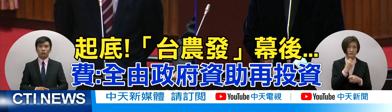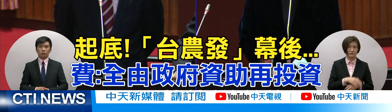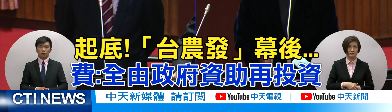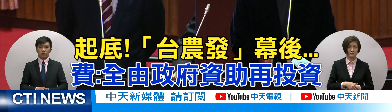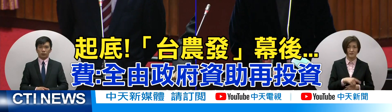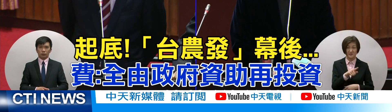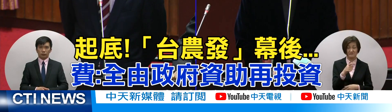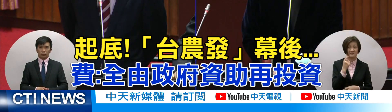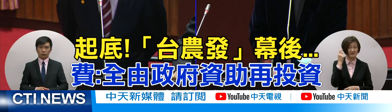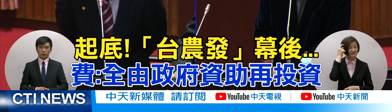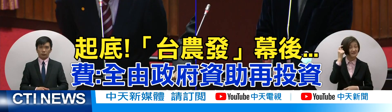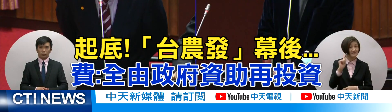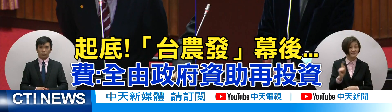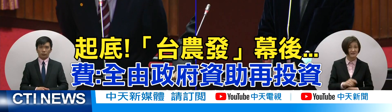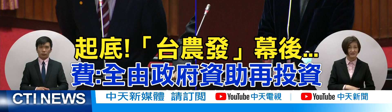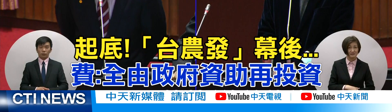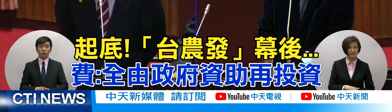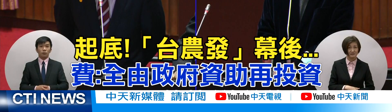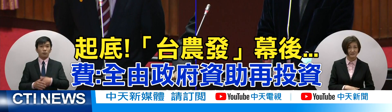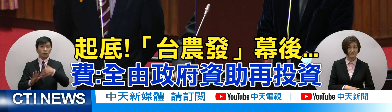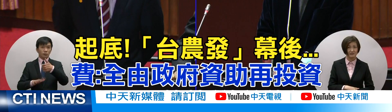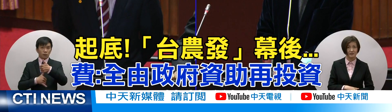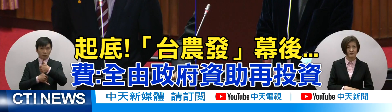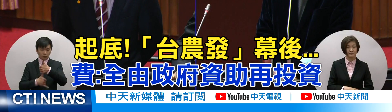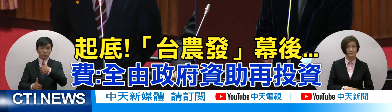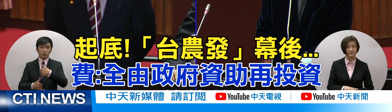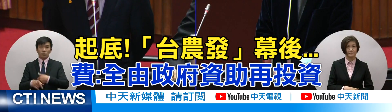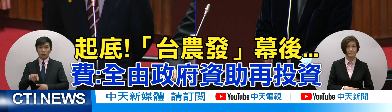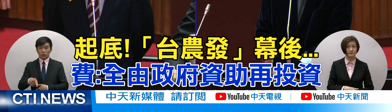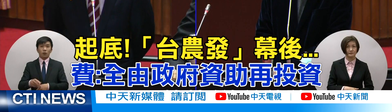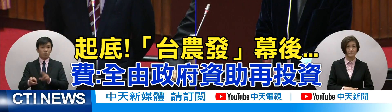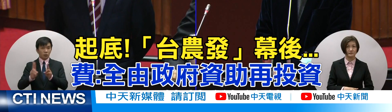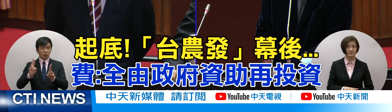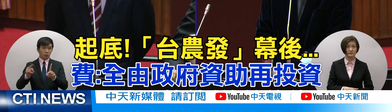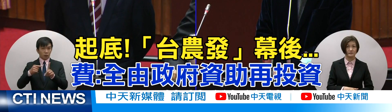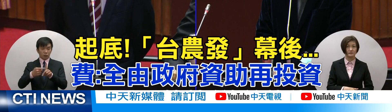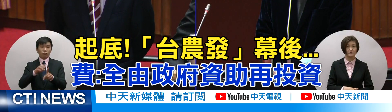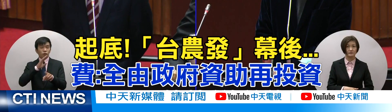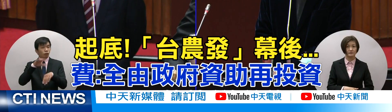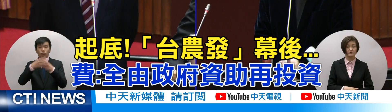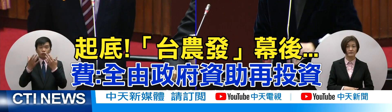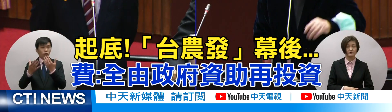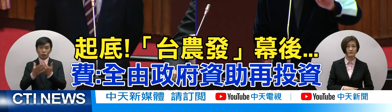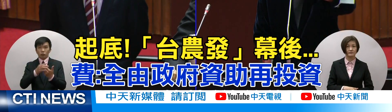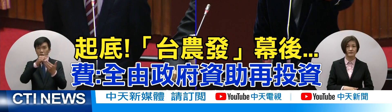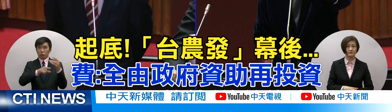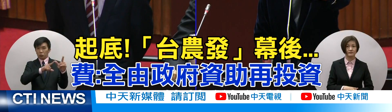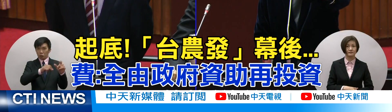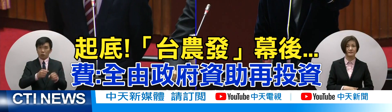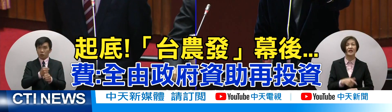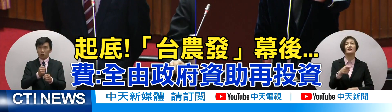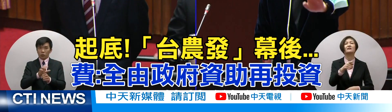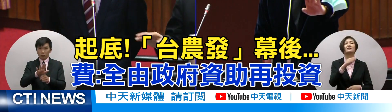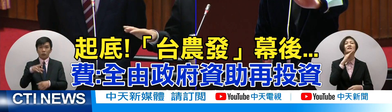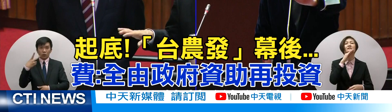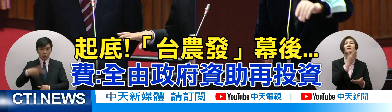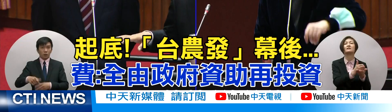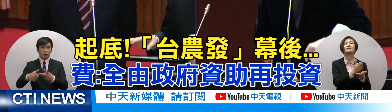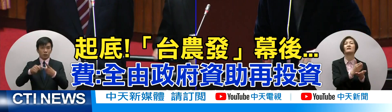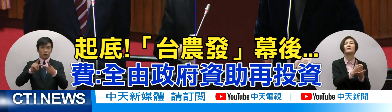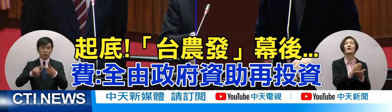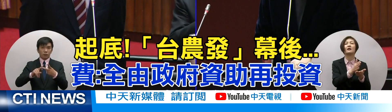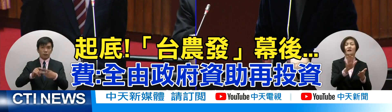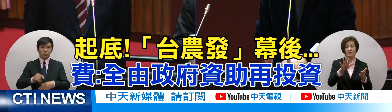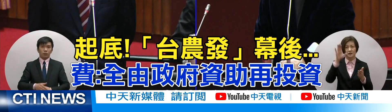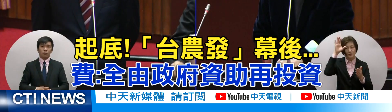居心何在。 委员，这一个人事都有依照相关规定办理。第二个，台农发今年 我再请教院长